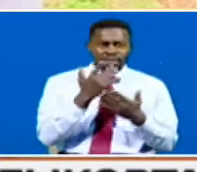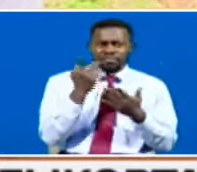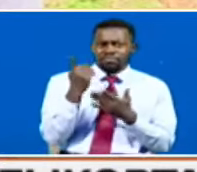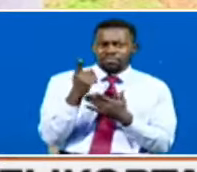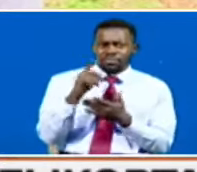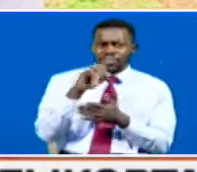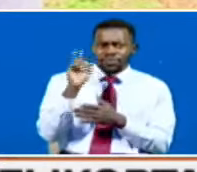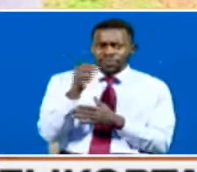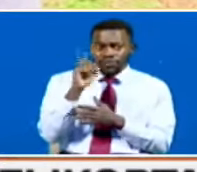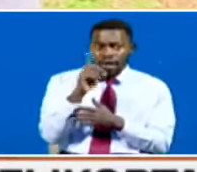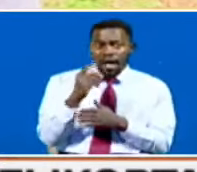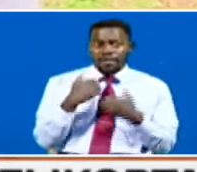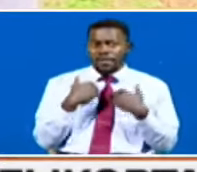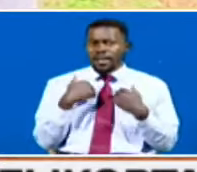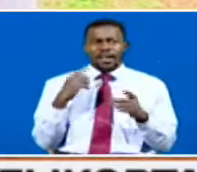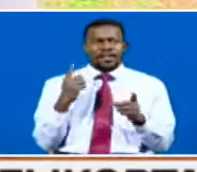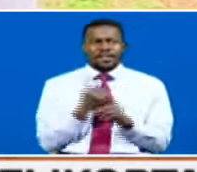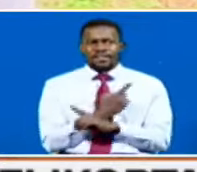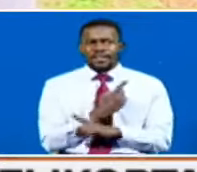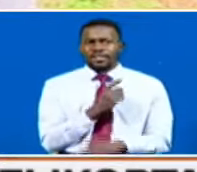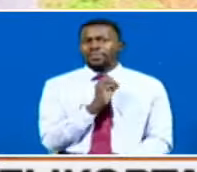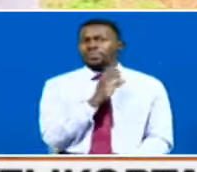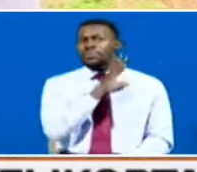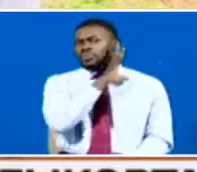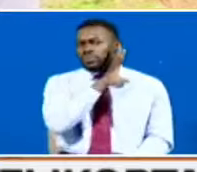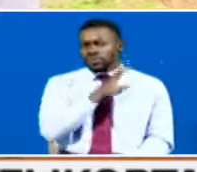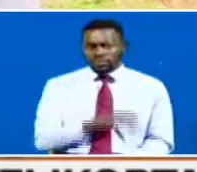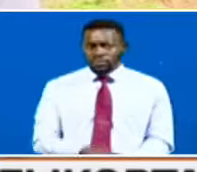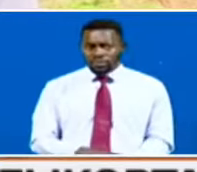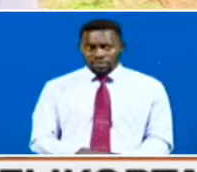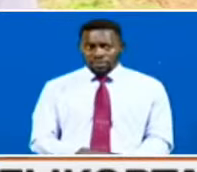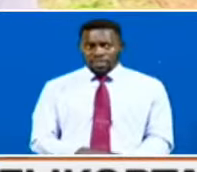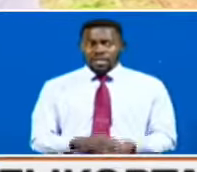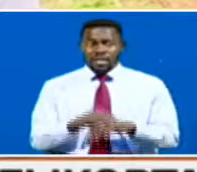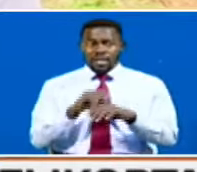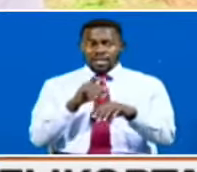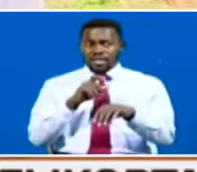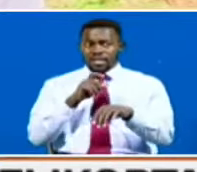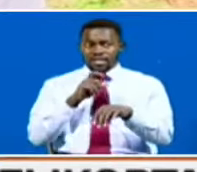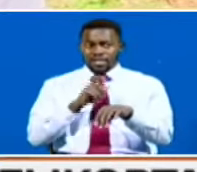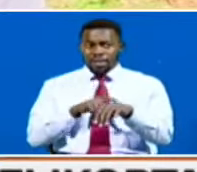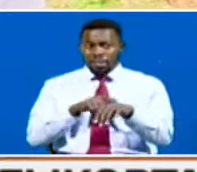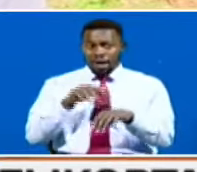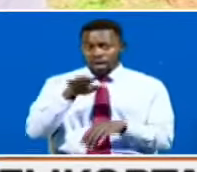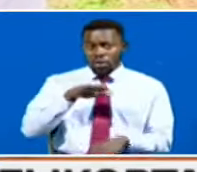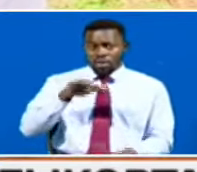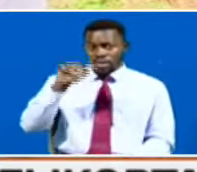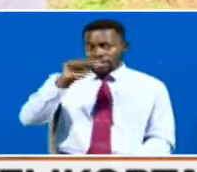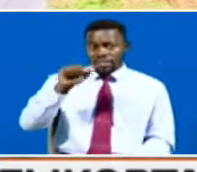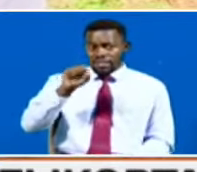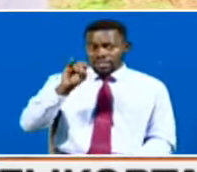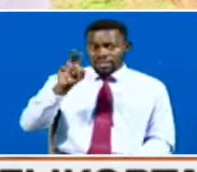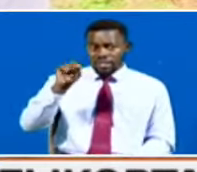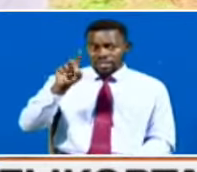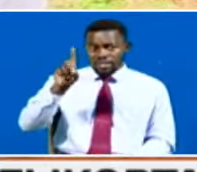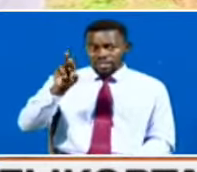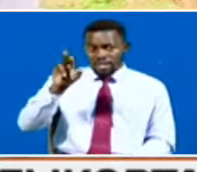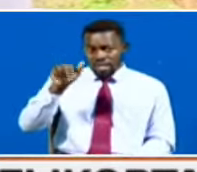ikiwa na sauti isiyokuwa ya kawaida. Wakati walipita Sindar area,